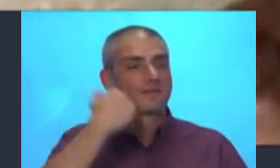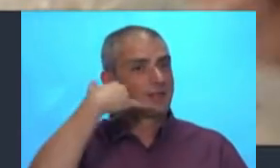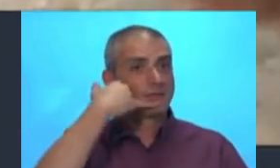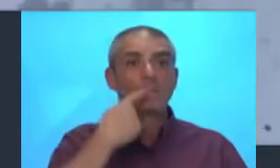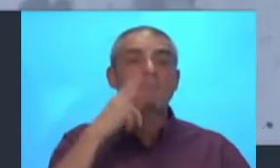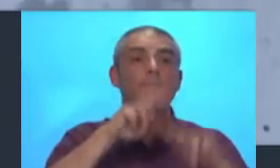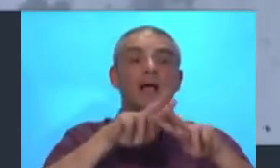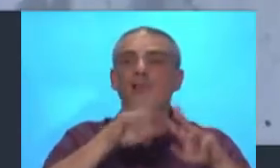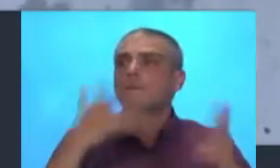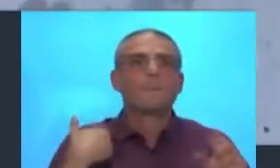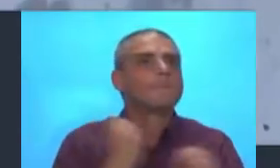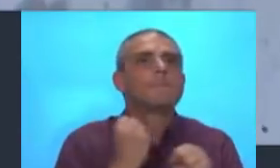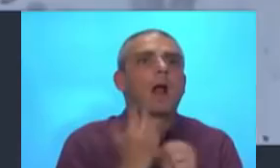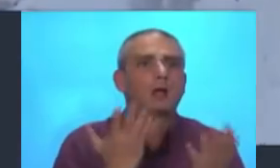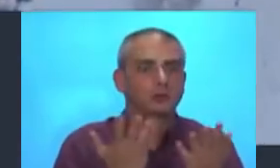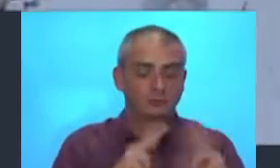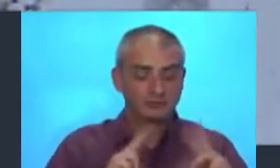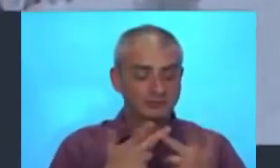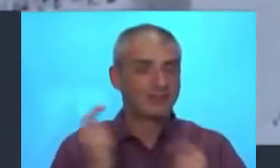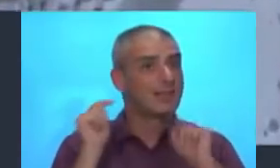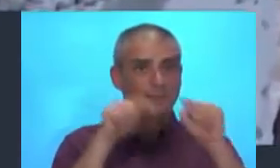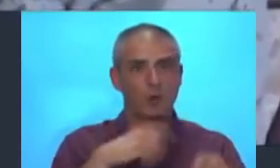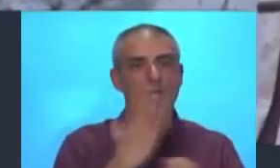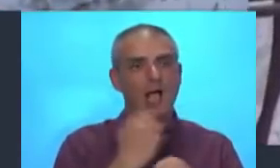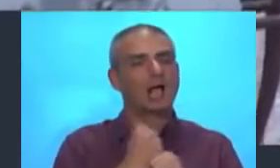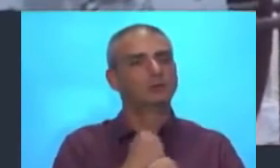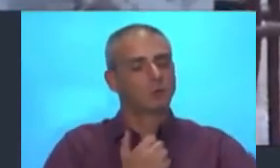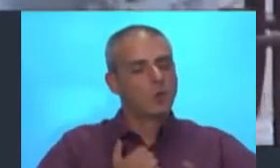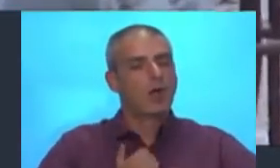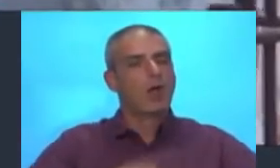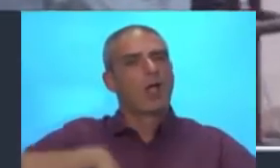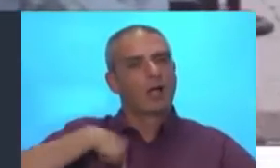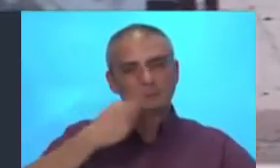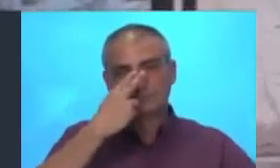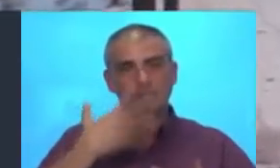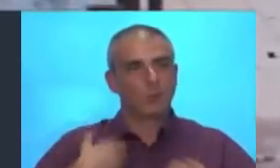אמרתי למד"א, מה אני עושה? הצוותים שהגיעו ביצעו פעולות החייה ממושכות